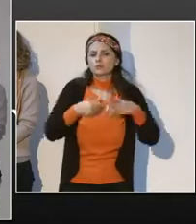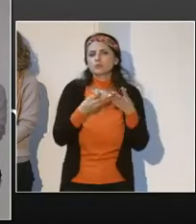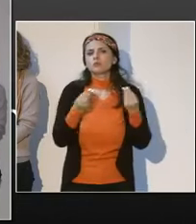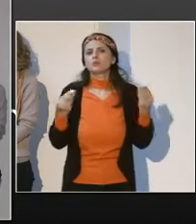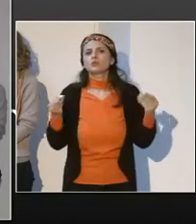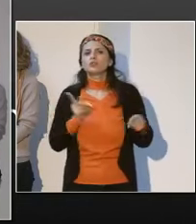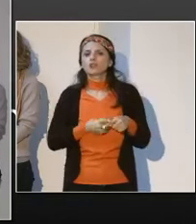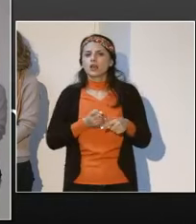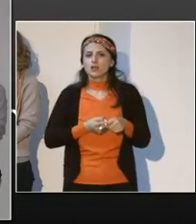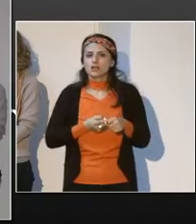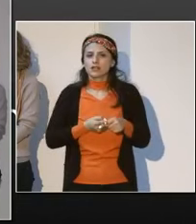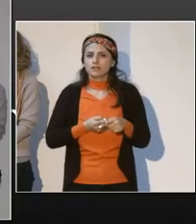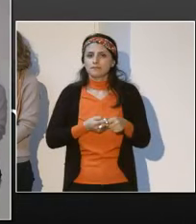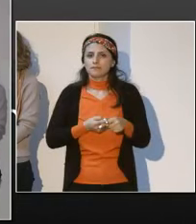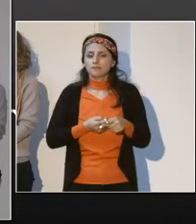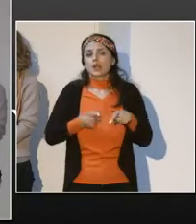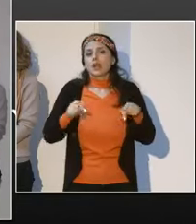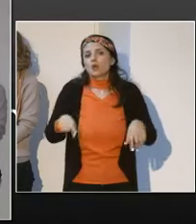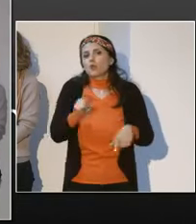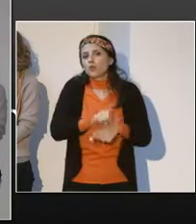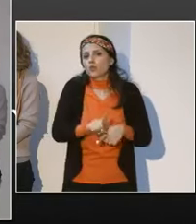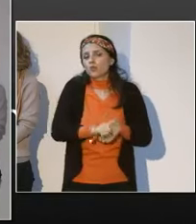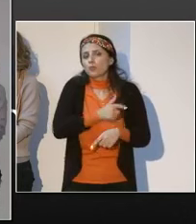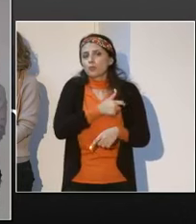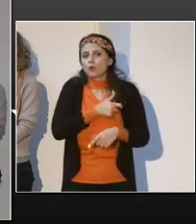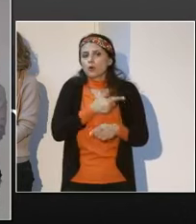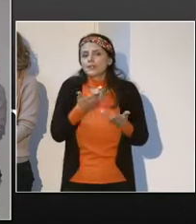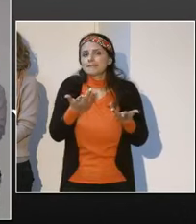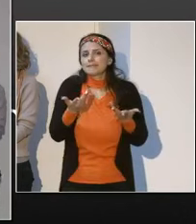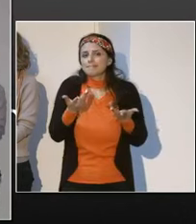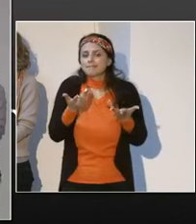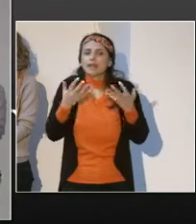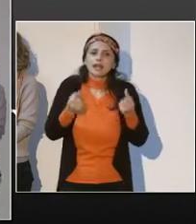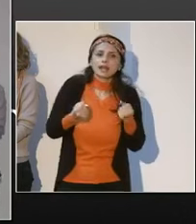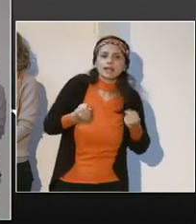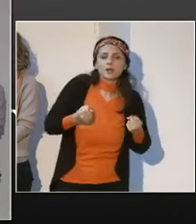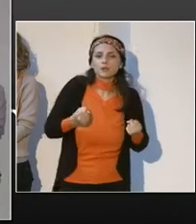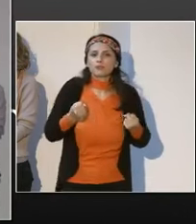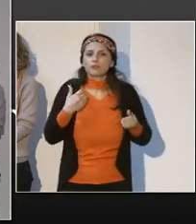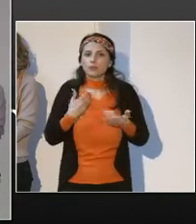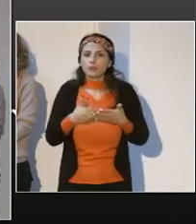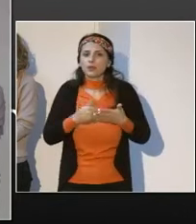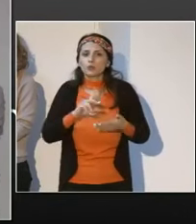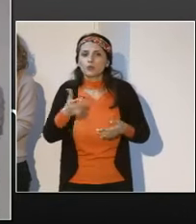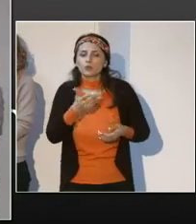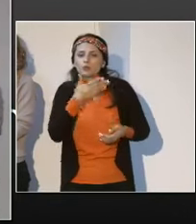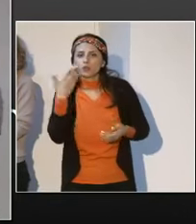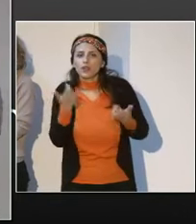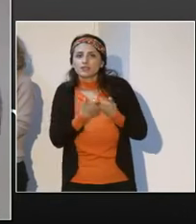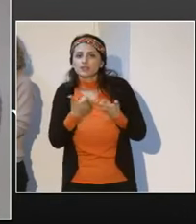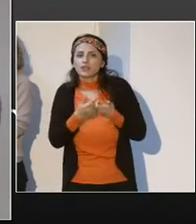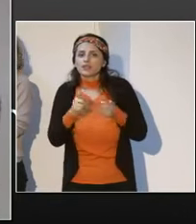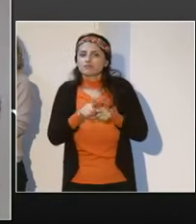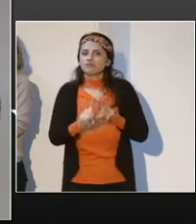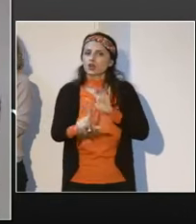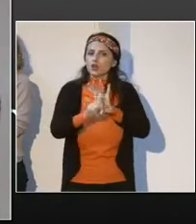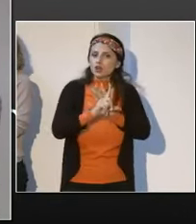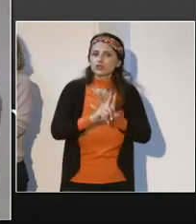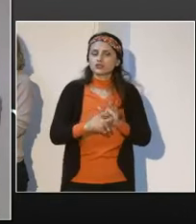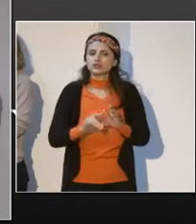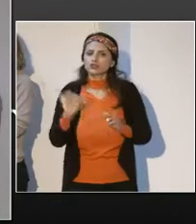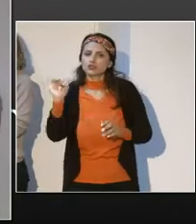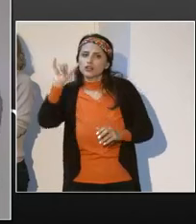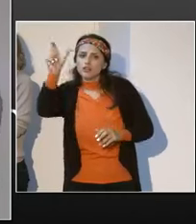mai multe ori ceea ce lucru nu sa putut întâmpla tocmai pentru ca nu exista cadrul legal pentru ca